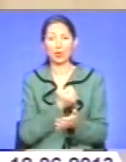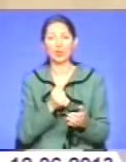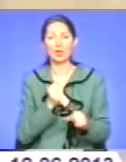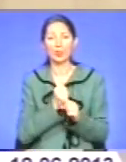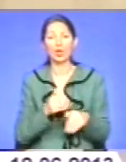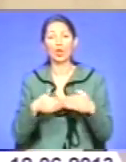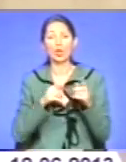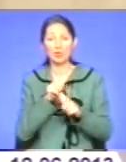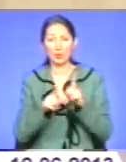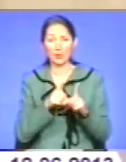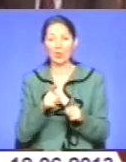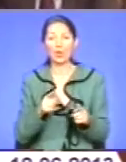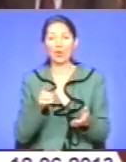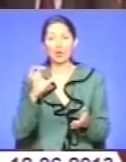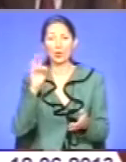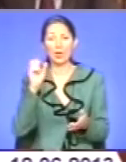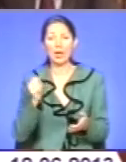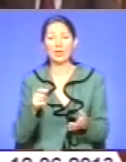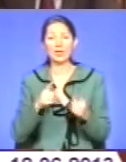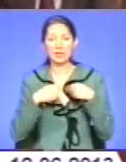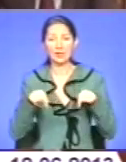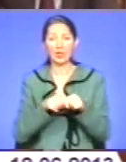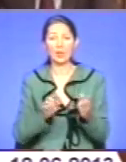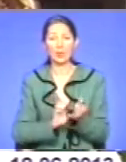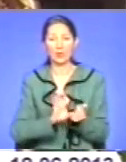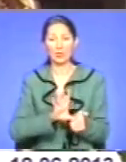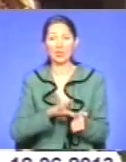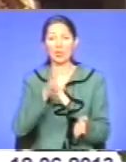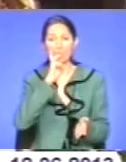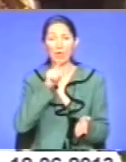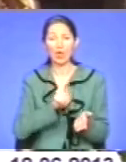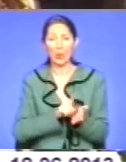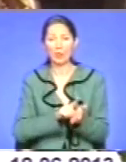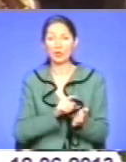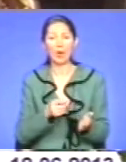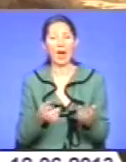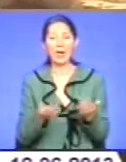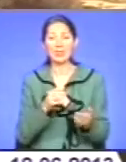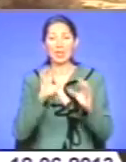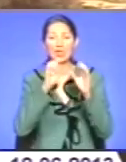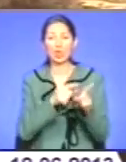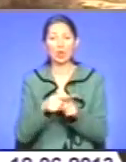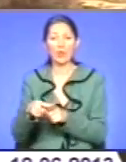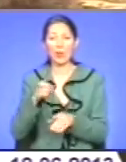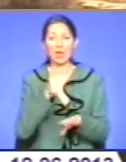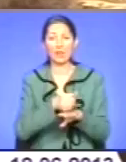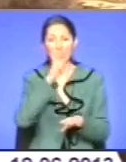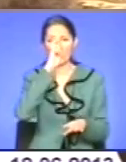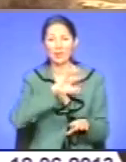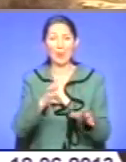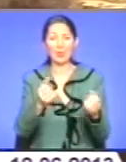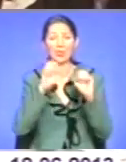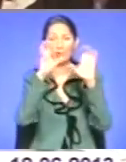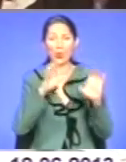підвищити зарплату та пенсії. Однак, за словами глави держави, не прийняті закони на совісті політиків, а блокування роботи парламенту – не що інше,